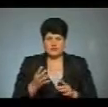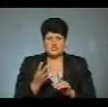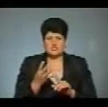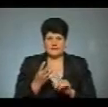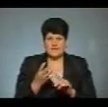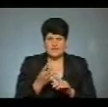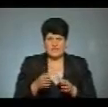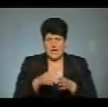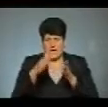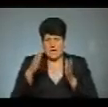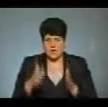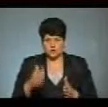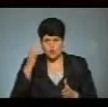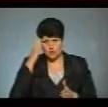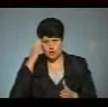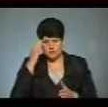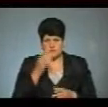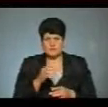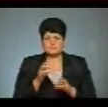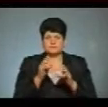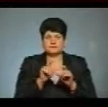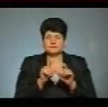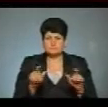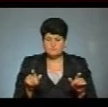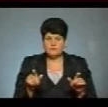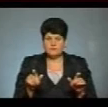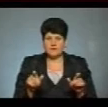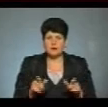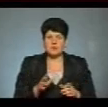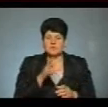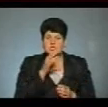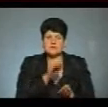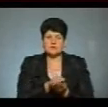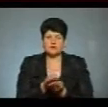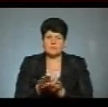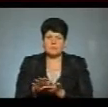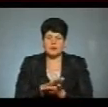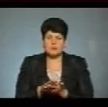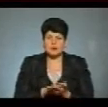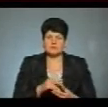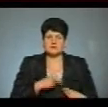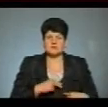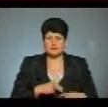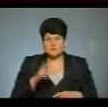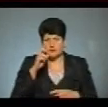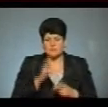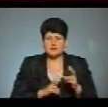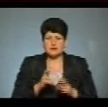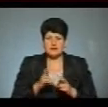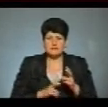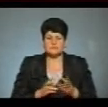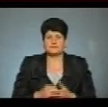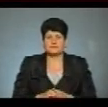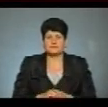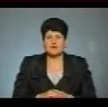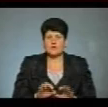Чорнобильської атомної електростанції. Під час карантину на кладовищах Тернопільської громади прибирають працівники комунального підприємства «Ритуальна